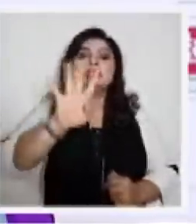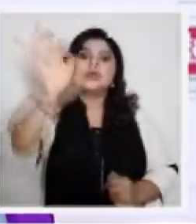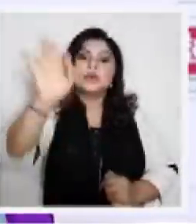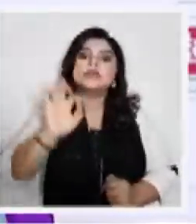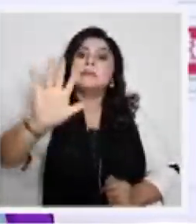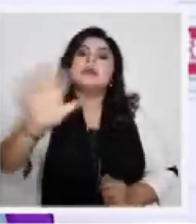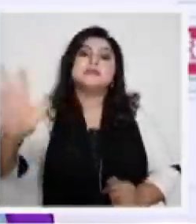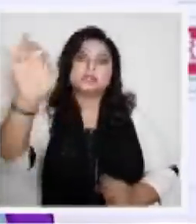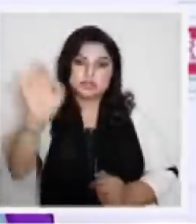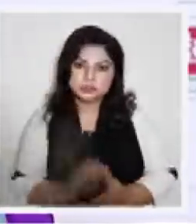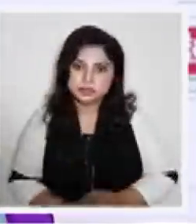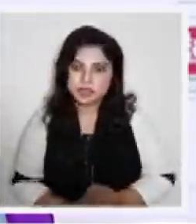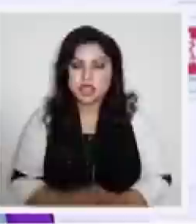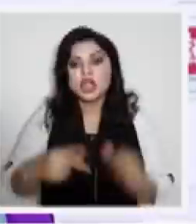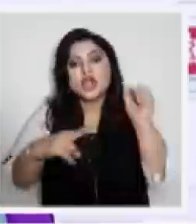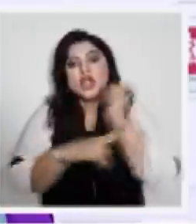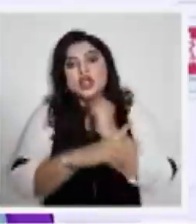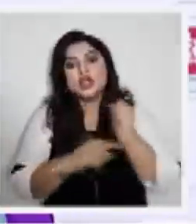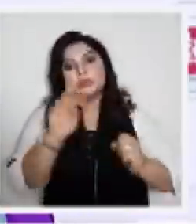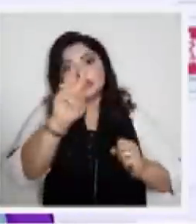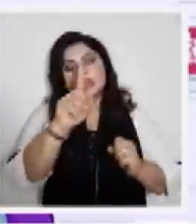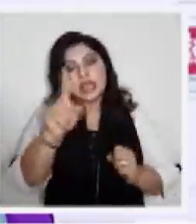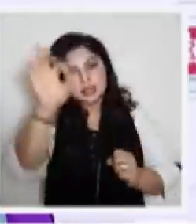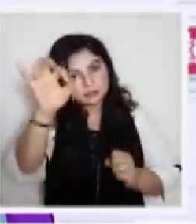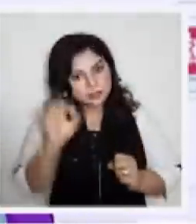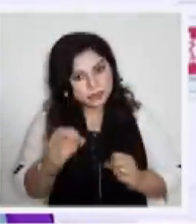4.92%, বরিশাল 3.60%, সিলেট